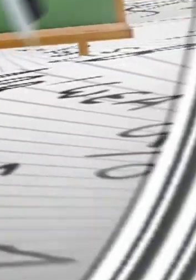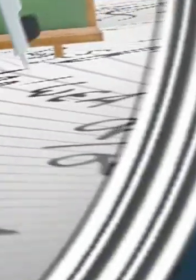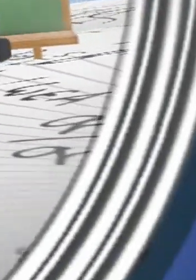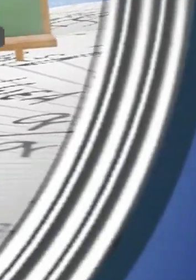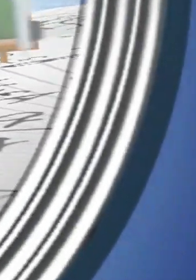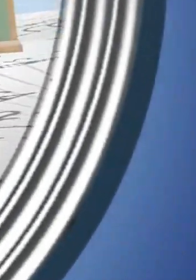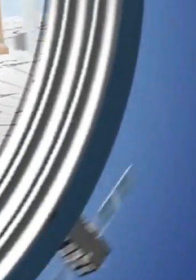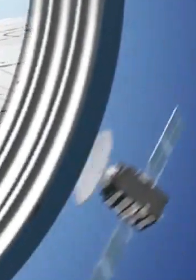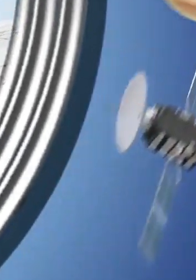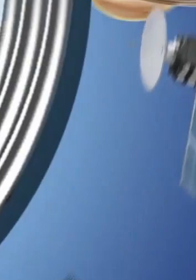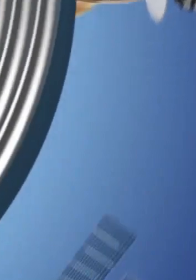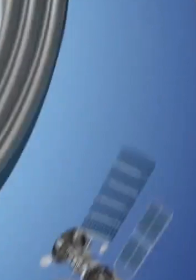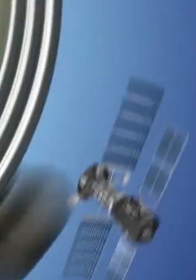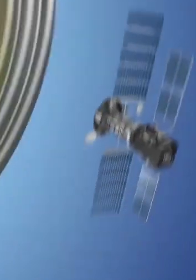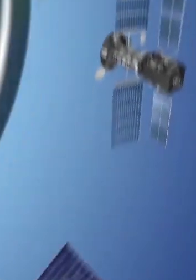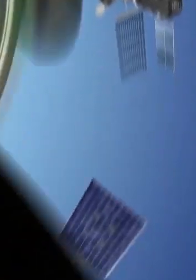Muzica